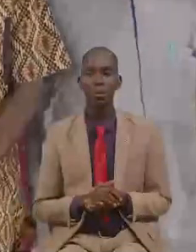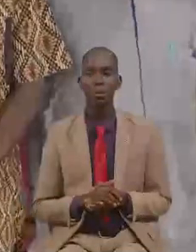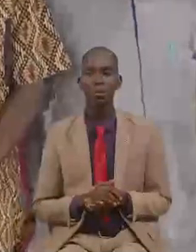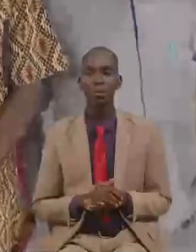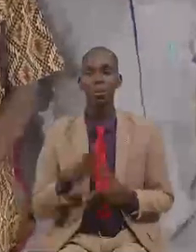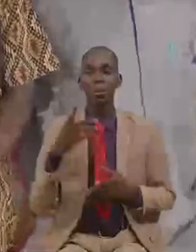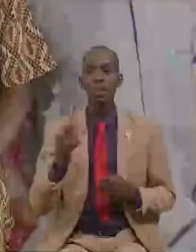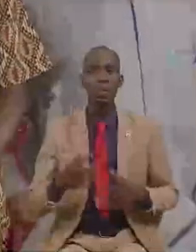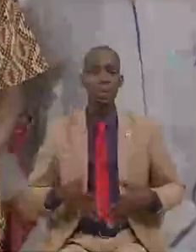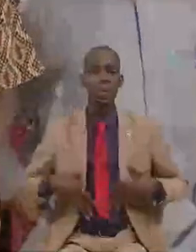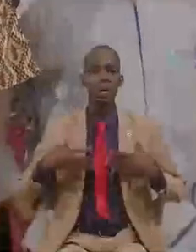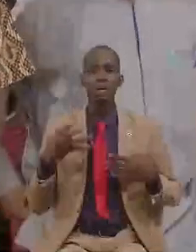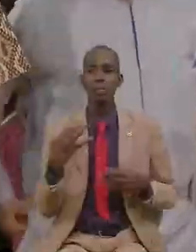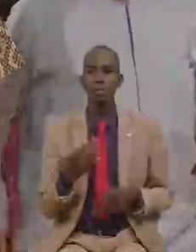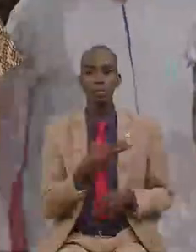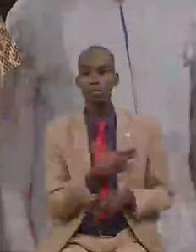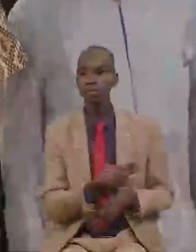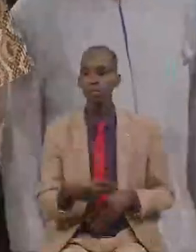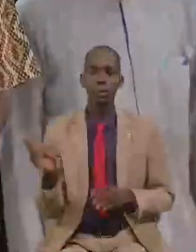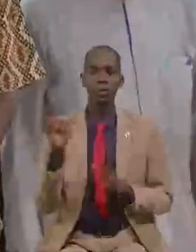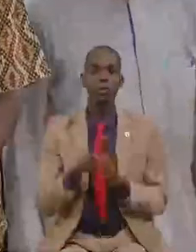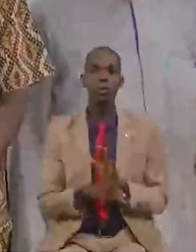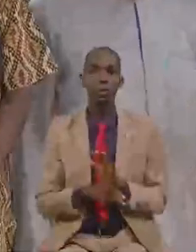pour une vie d'inutilité.